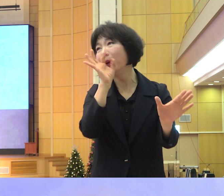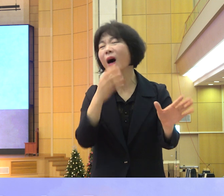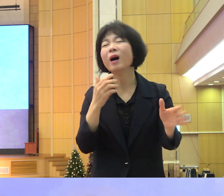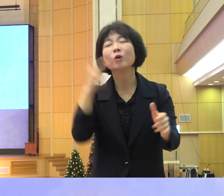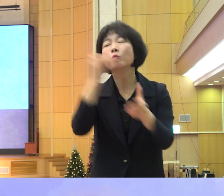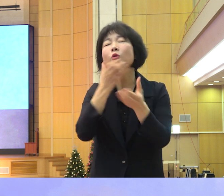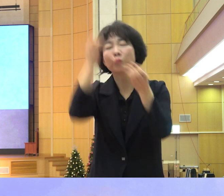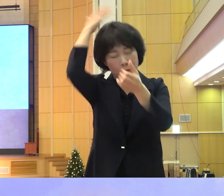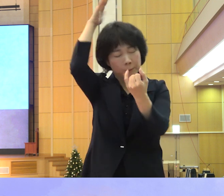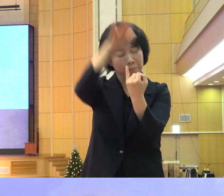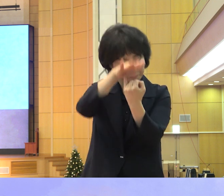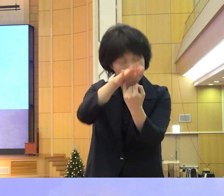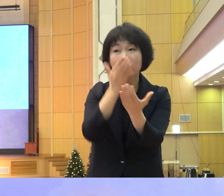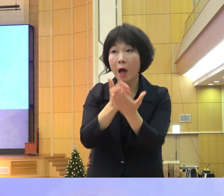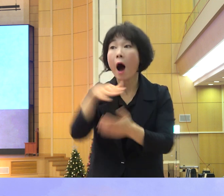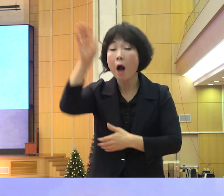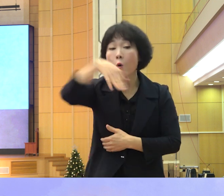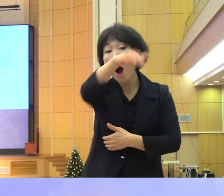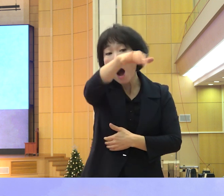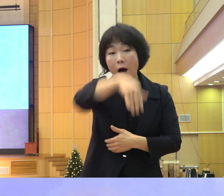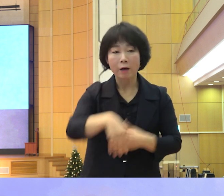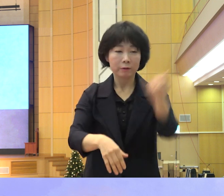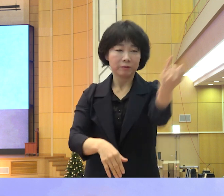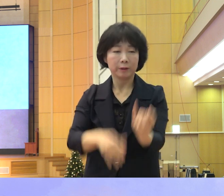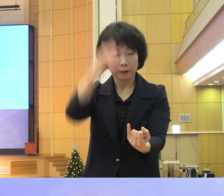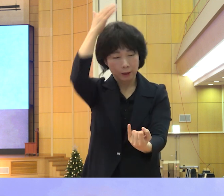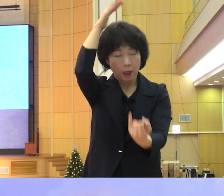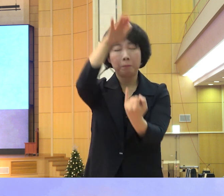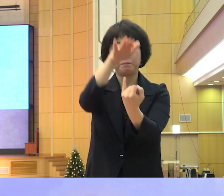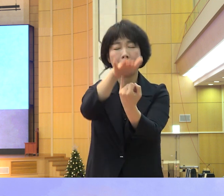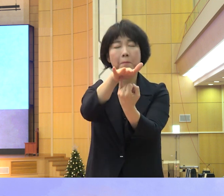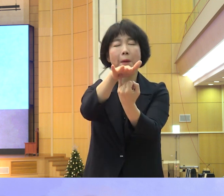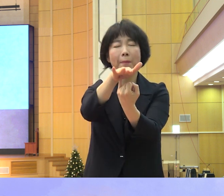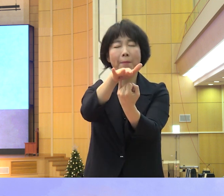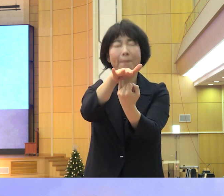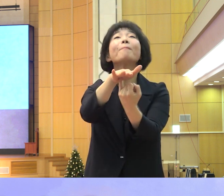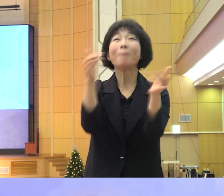기도해 주십시오. 그래서 목사님이 기도해 줬어요. 딱